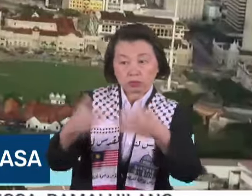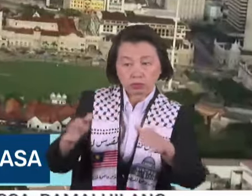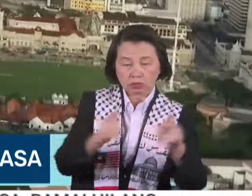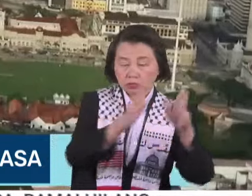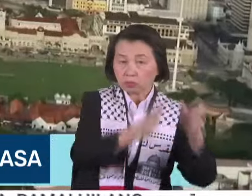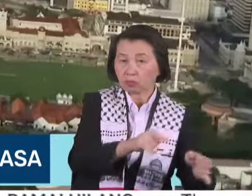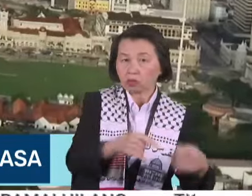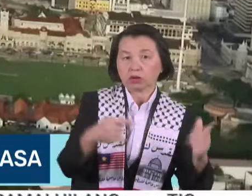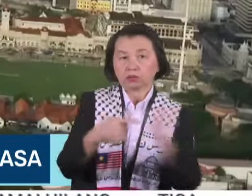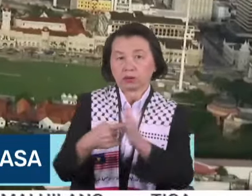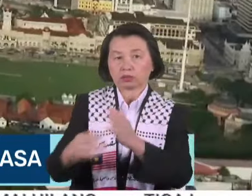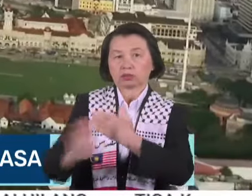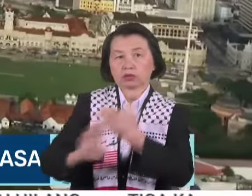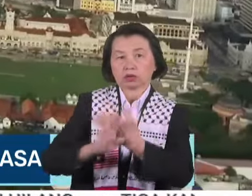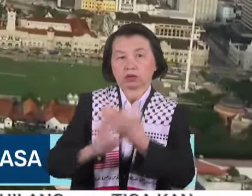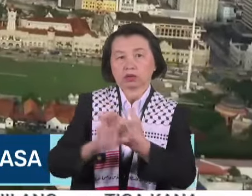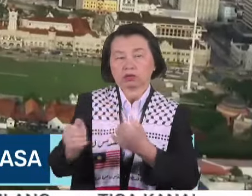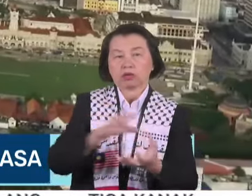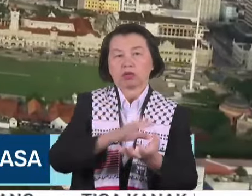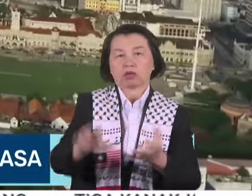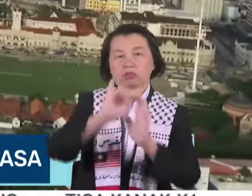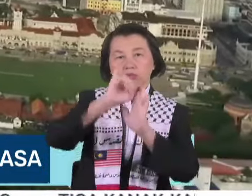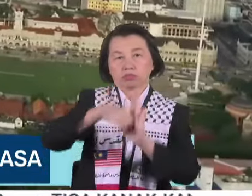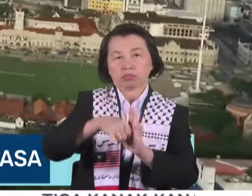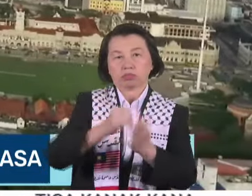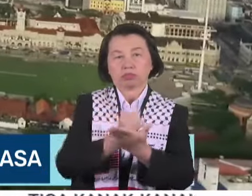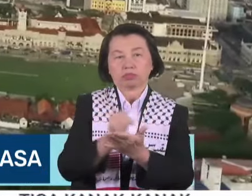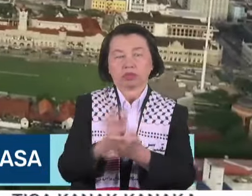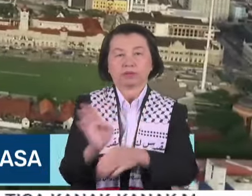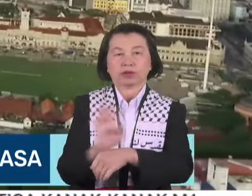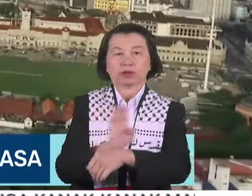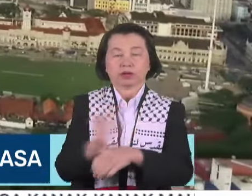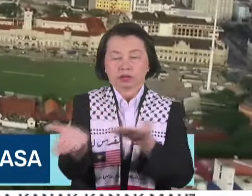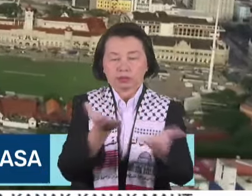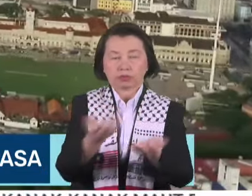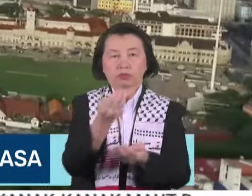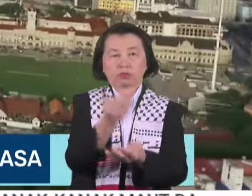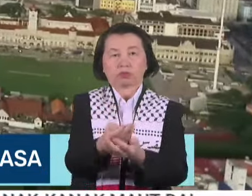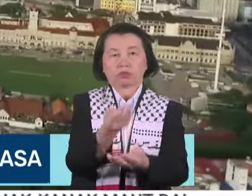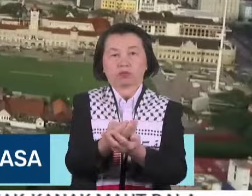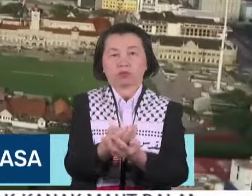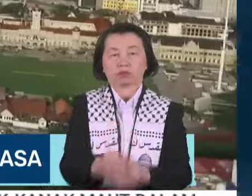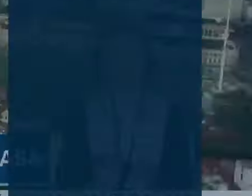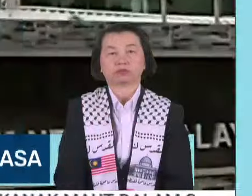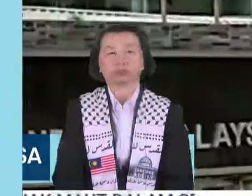mendedahkan pelanggan kepada risiko serta menjejaskan integriti industri perniagaan perkhidmatan wang.